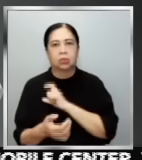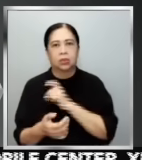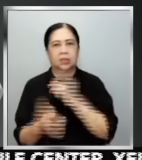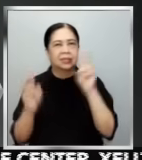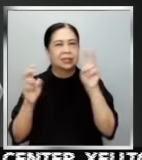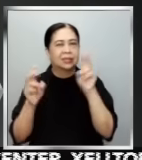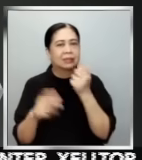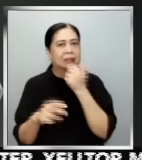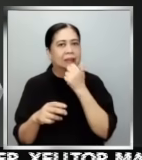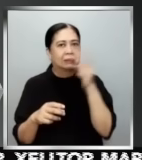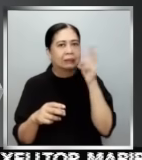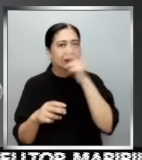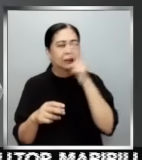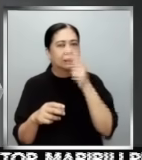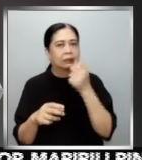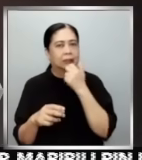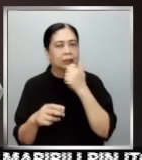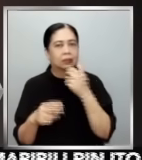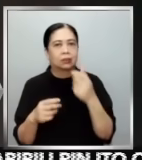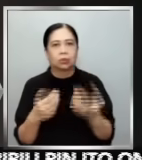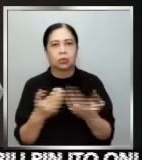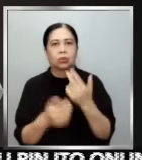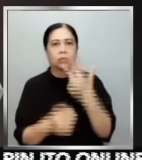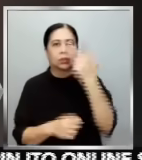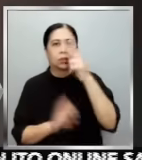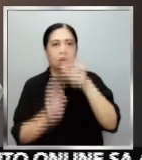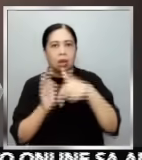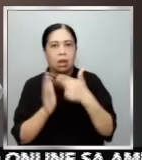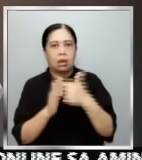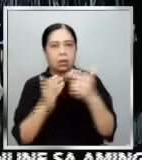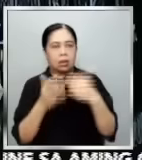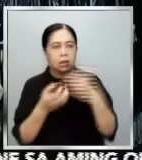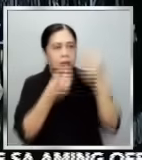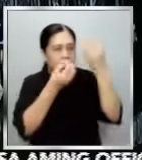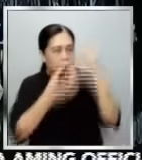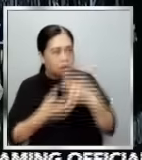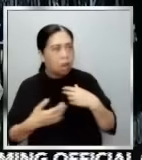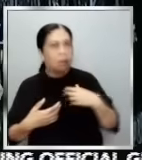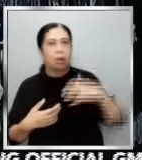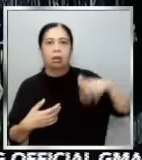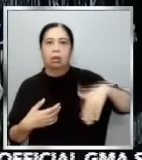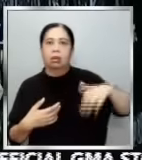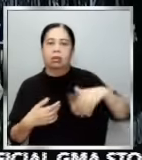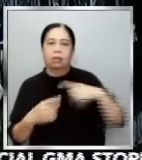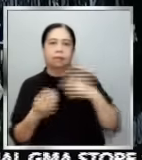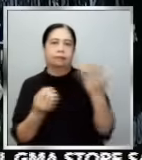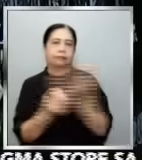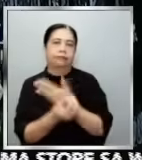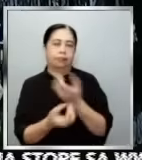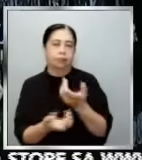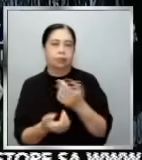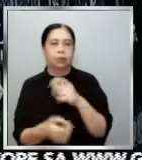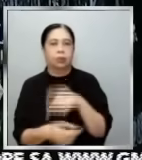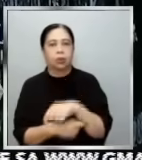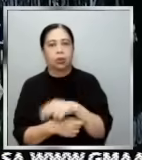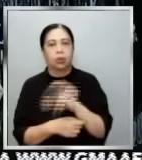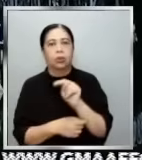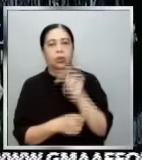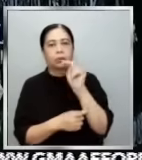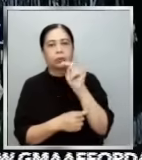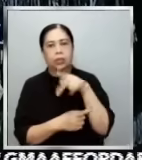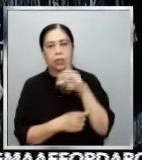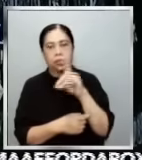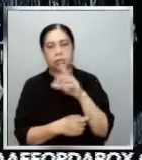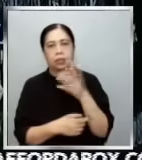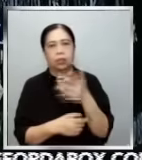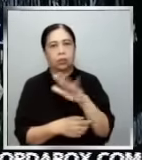na operasyon inabot nga raw ng tatlong oras bago ito naipaalam sa kanya sinibak na sa pwesto ng northern police District Director ang mga